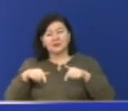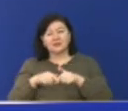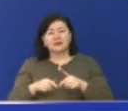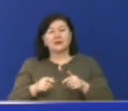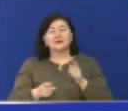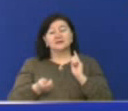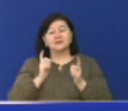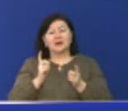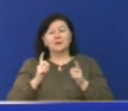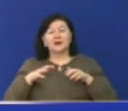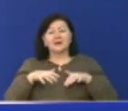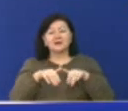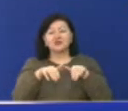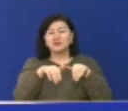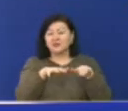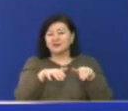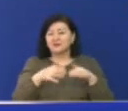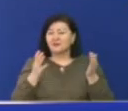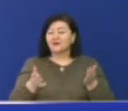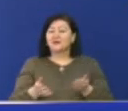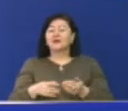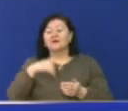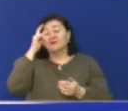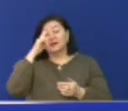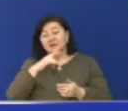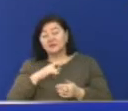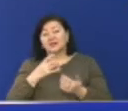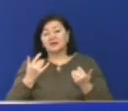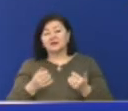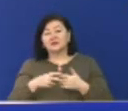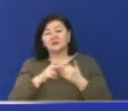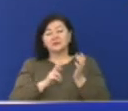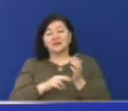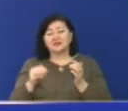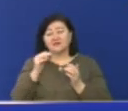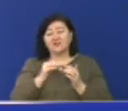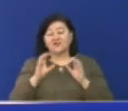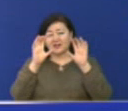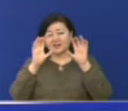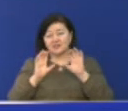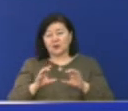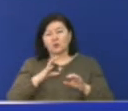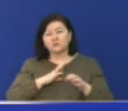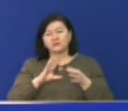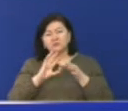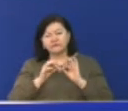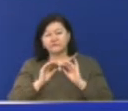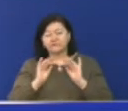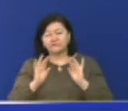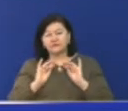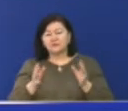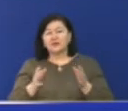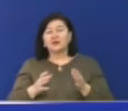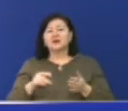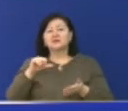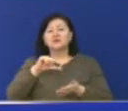мирных собраний, митингов, шествий, пикетов, демонстраций в Казахстане. 17 февраля законопроект был обсужден с участием министра информации и